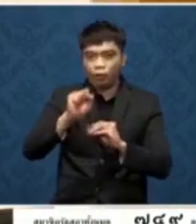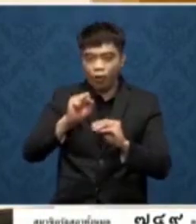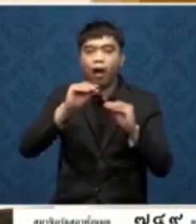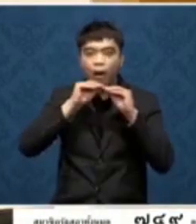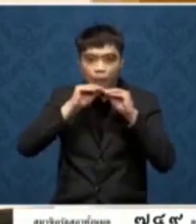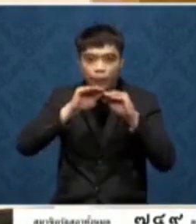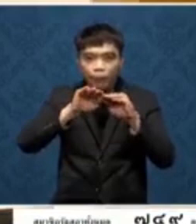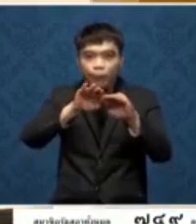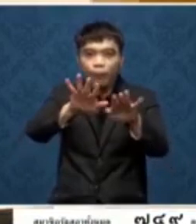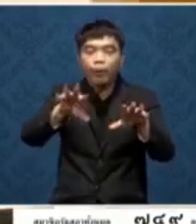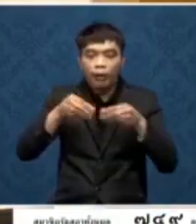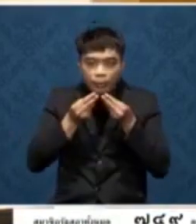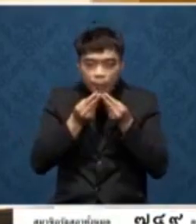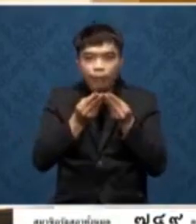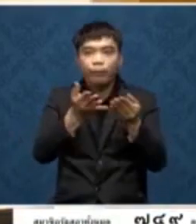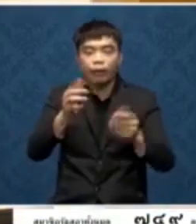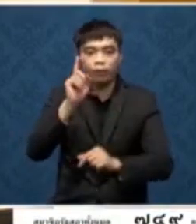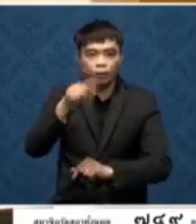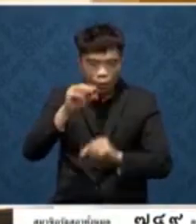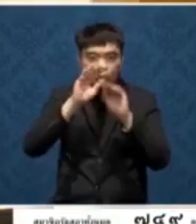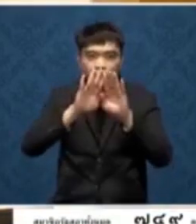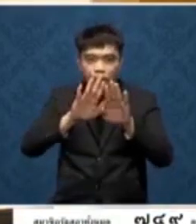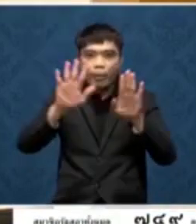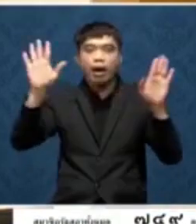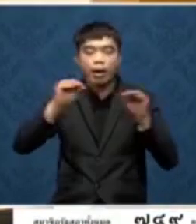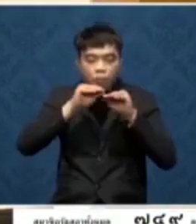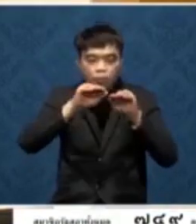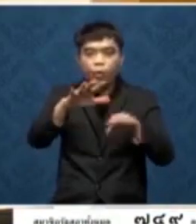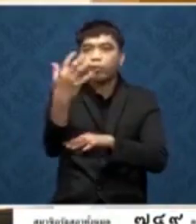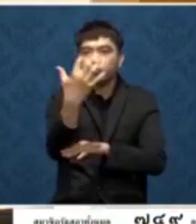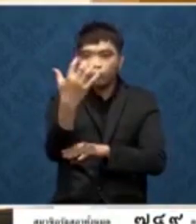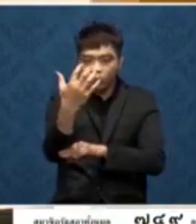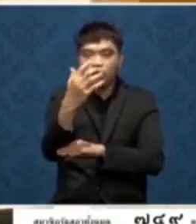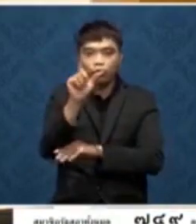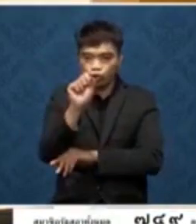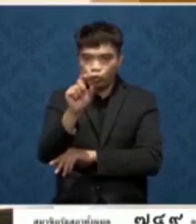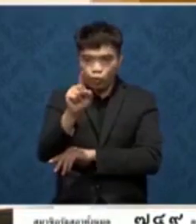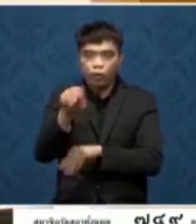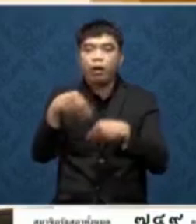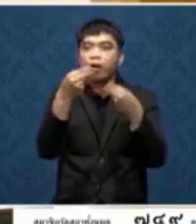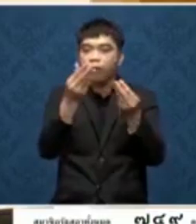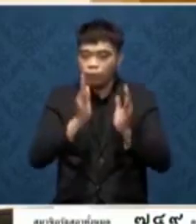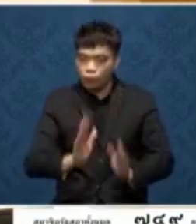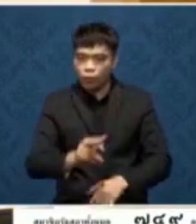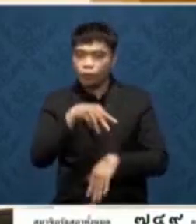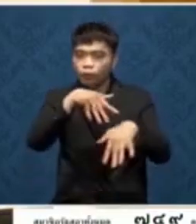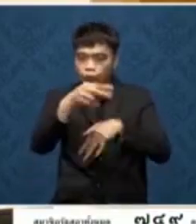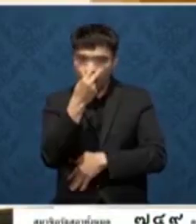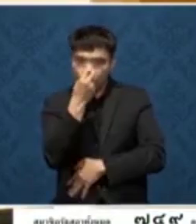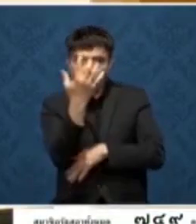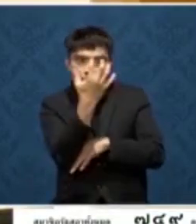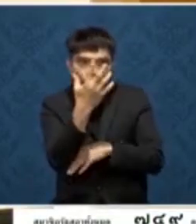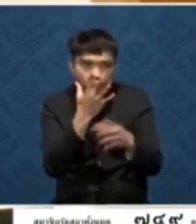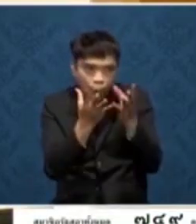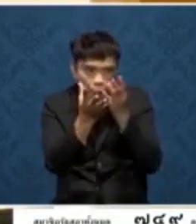ยและให้มีการถ่ายสดการประชุมเพื่อให้ประชาชนได้รับอย่างทั่ว